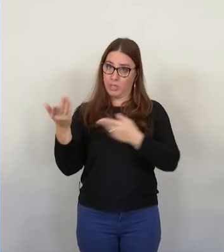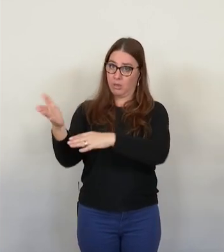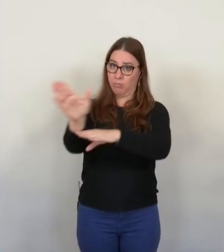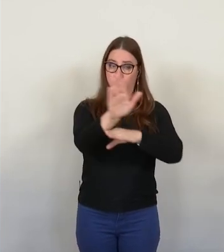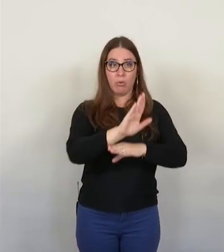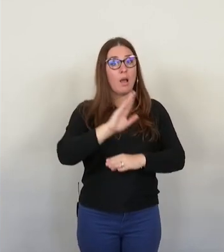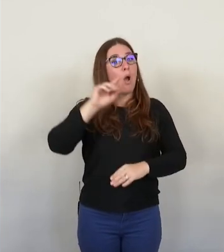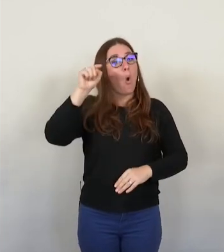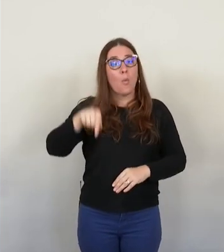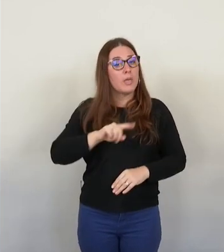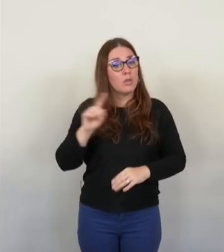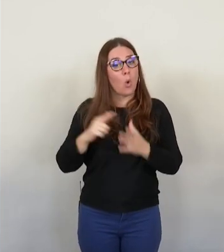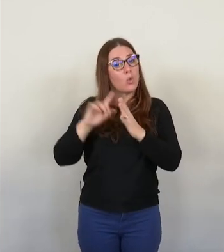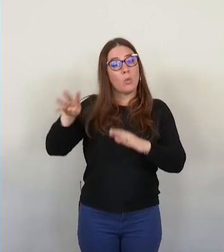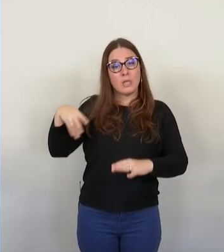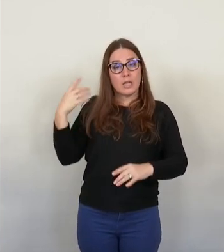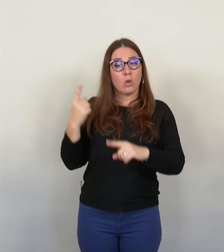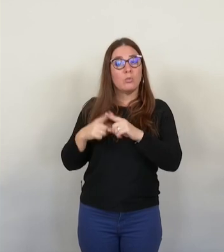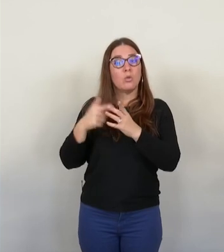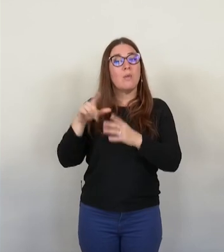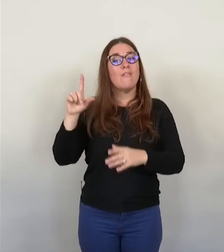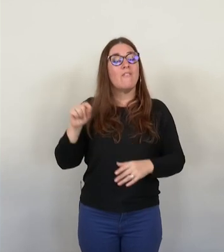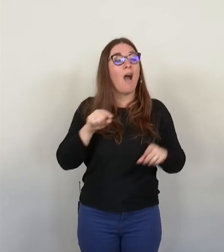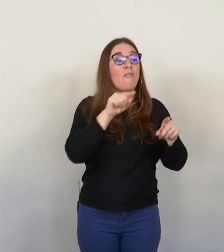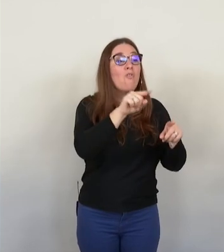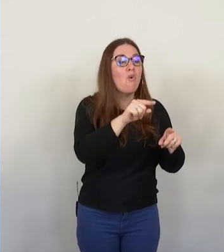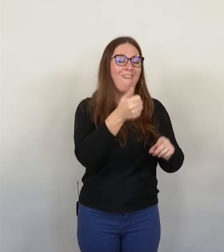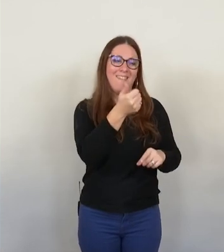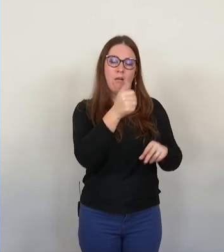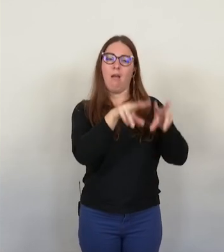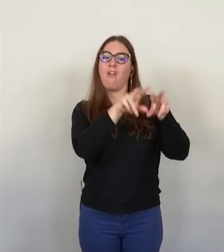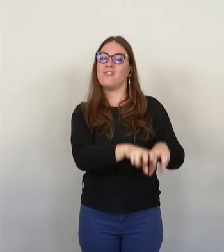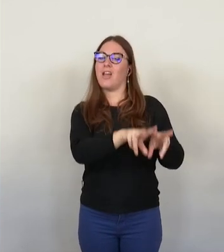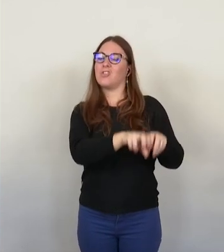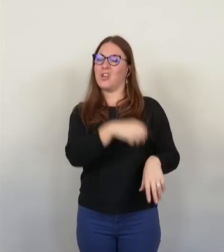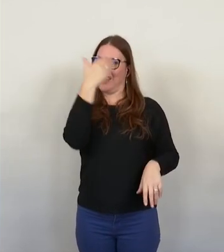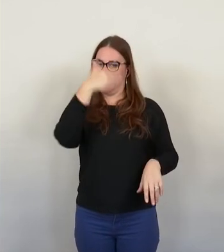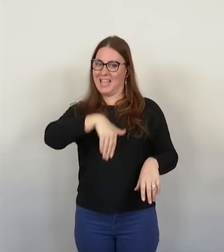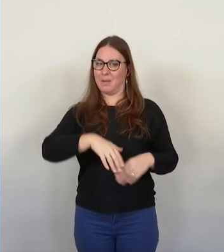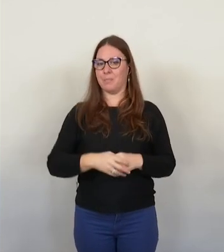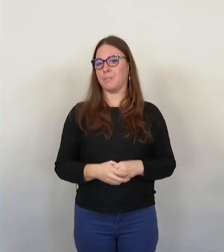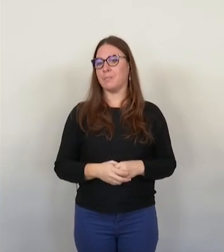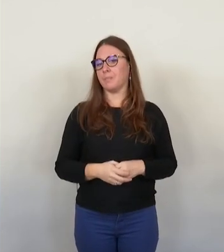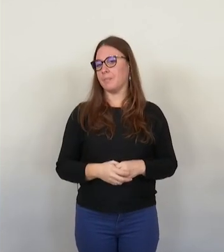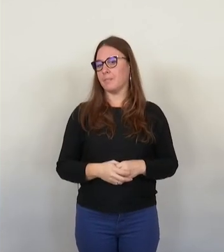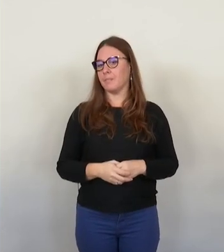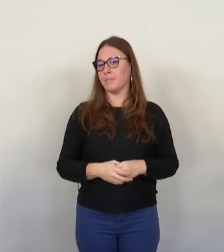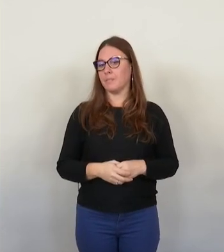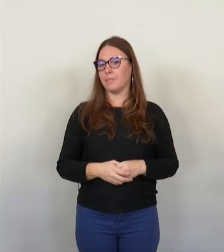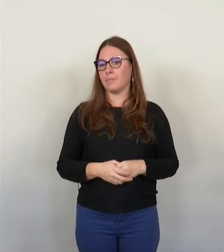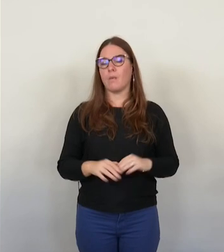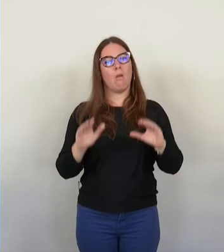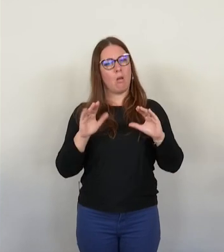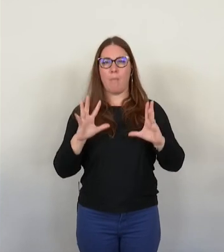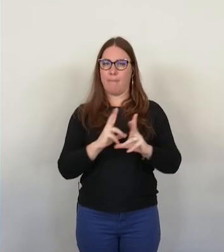une obligation légale en 2014 et en 2020 il a tout le loisir de se renseigner peut-être un mot quand